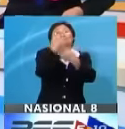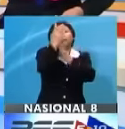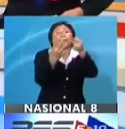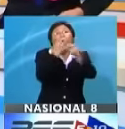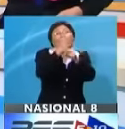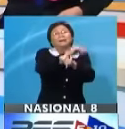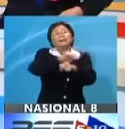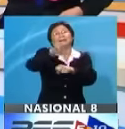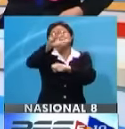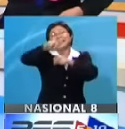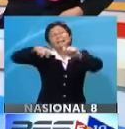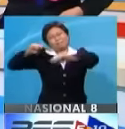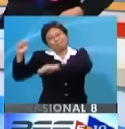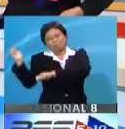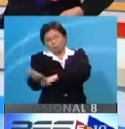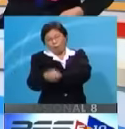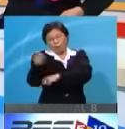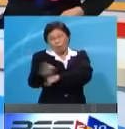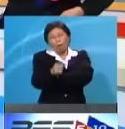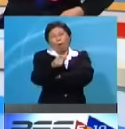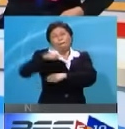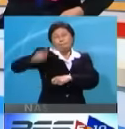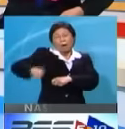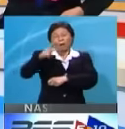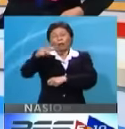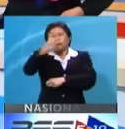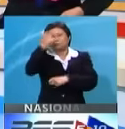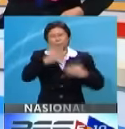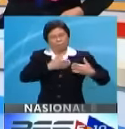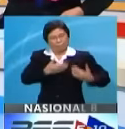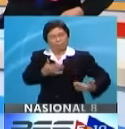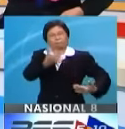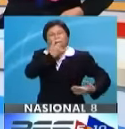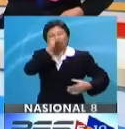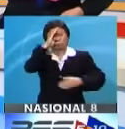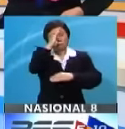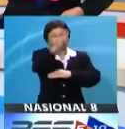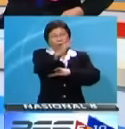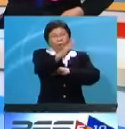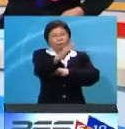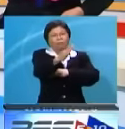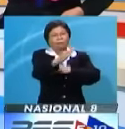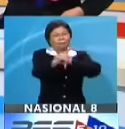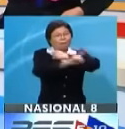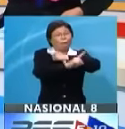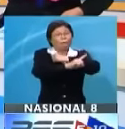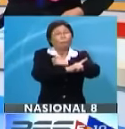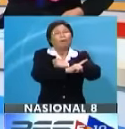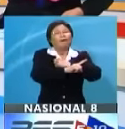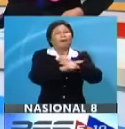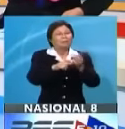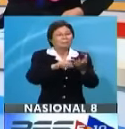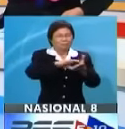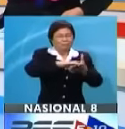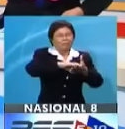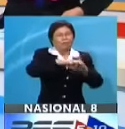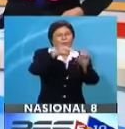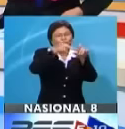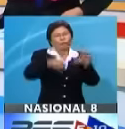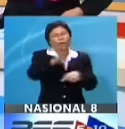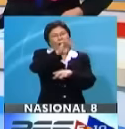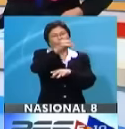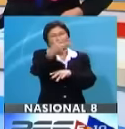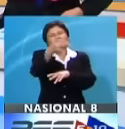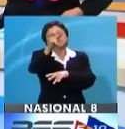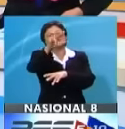3 sebatan oleh Mahkamah Stesen Kuala Lumpur selepas mengaku bersalah atas tuduhan menggunakan kad debit penumpang MH370.